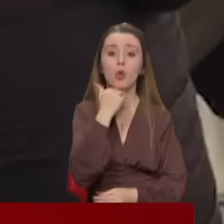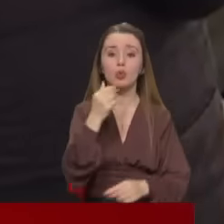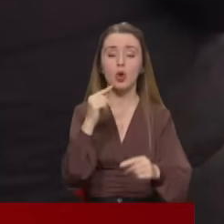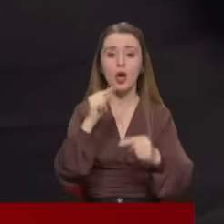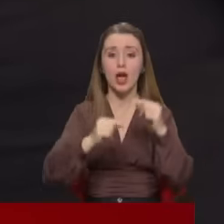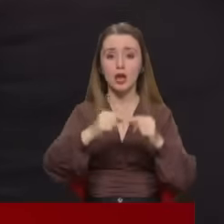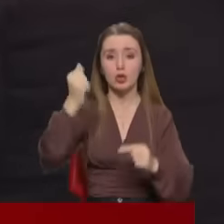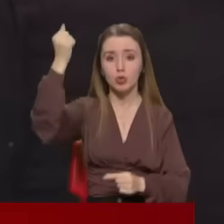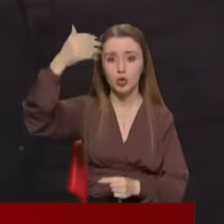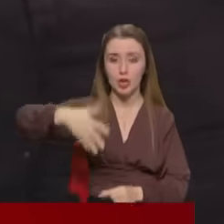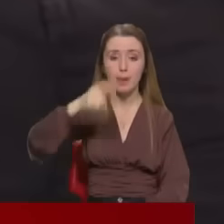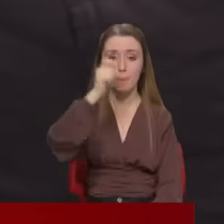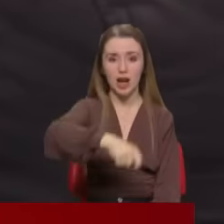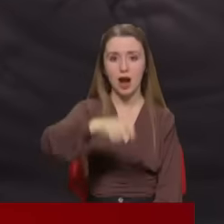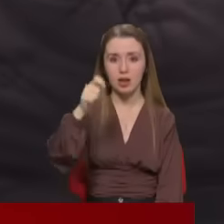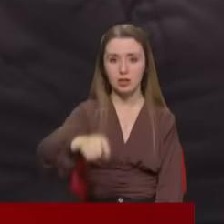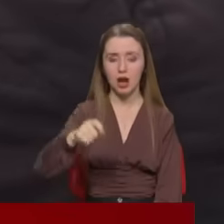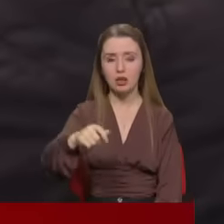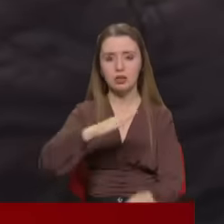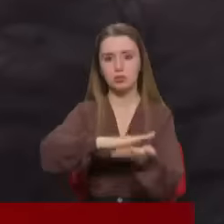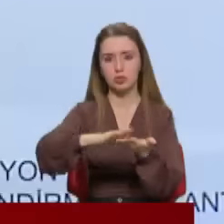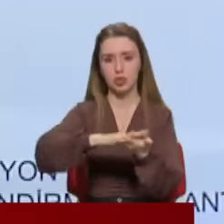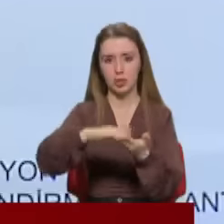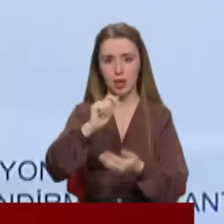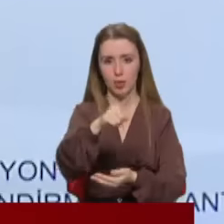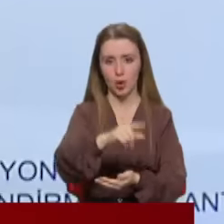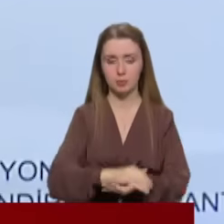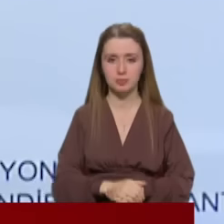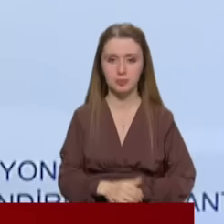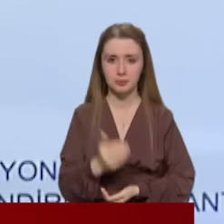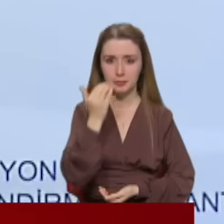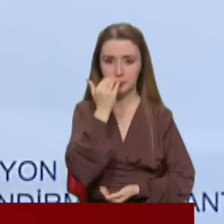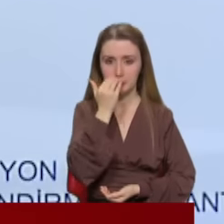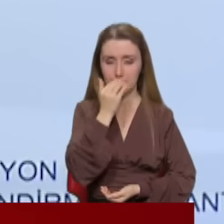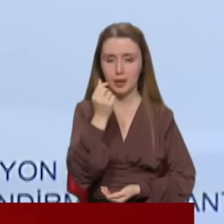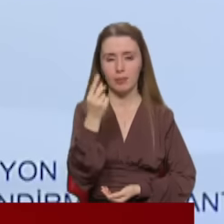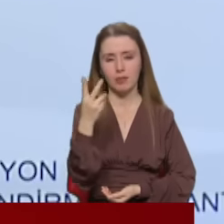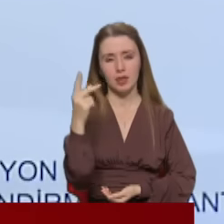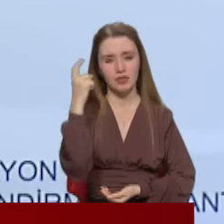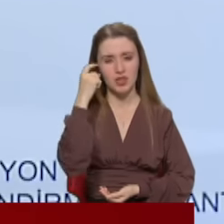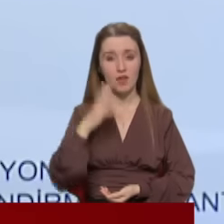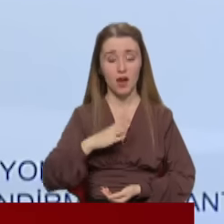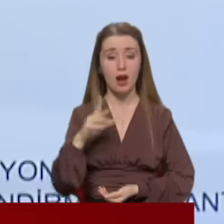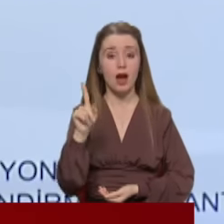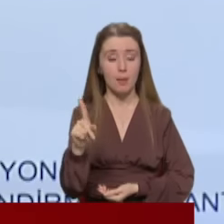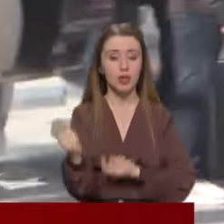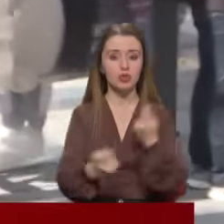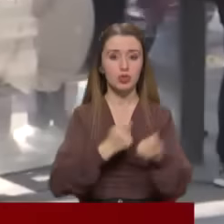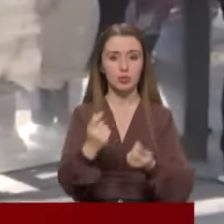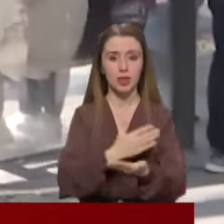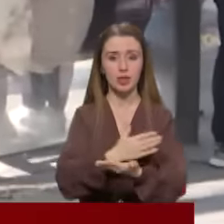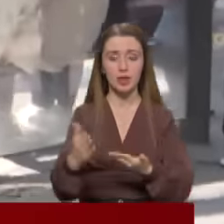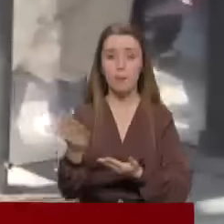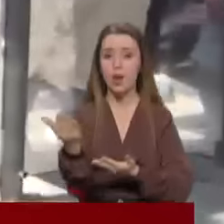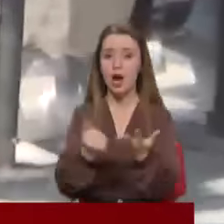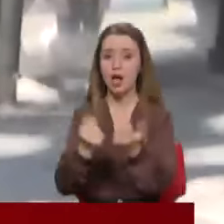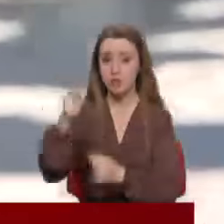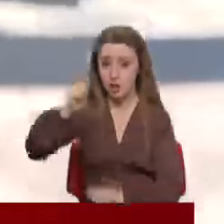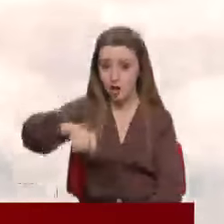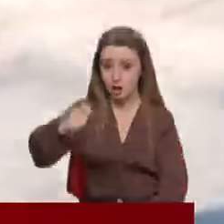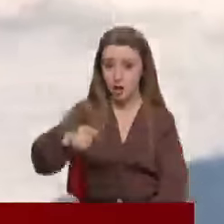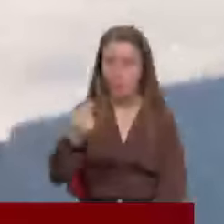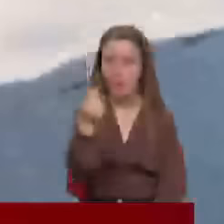ise kredi kartı kullanımına düzenleme hazırlığında. Bu konuda birkaç fikrimiz var ama çalışmalarımız sürüyor. Alışverişler